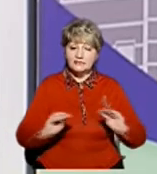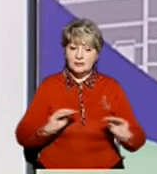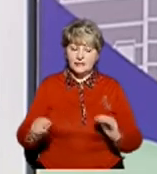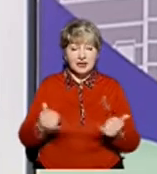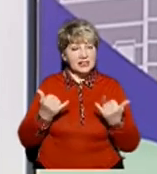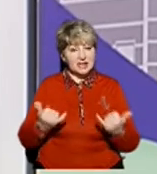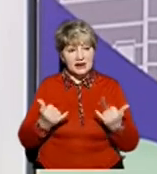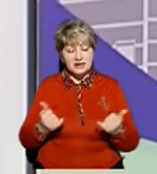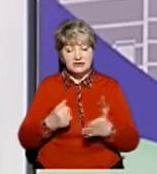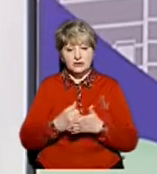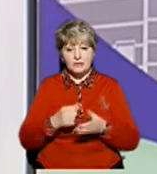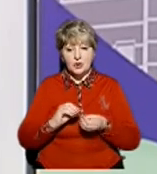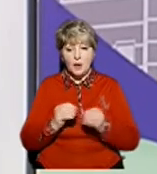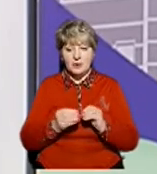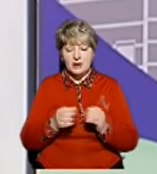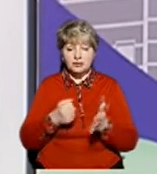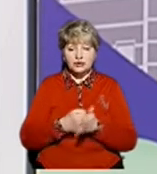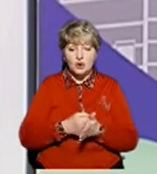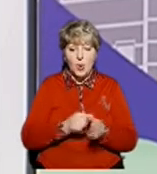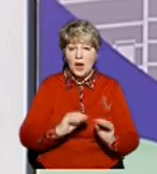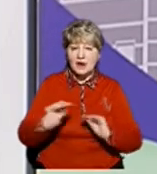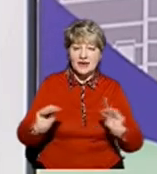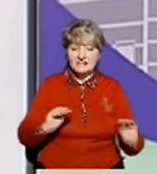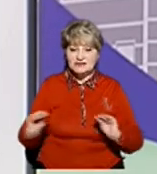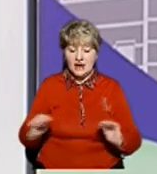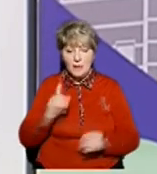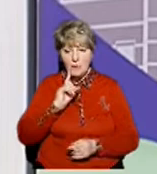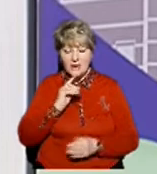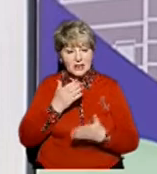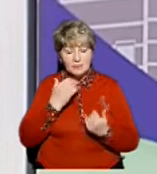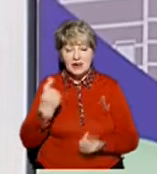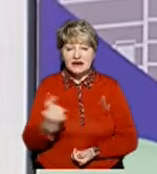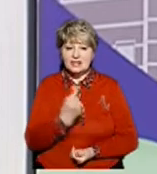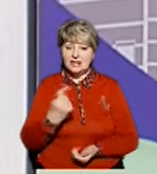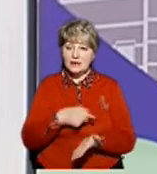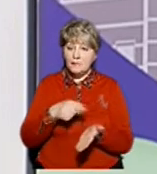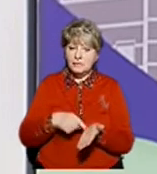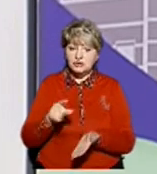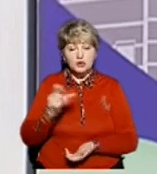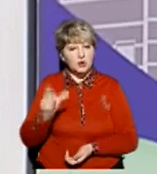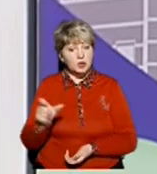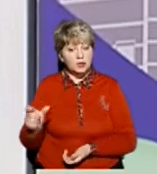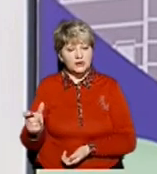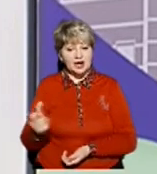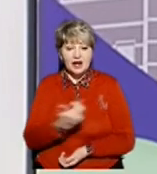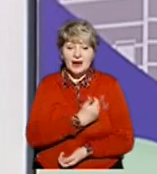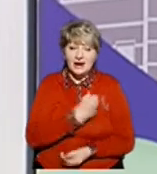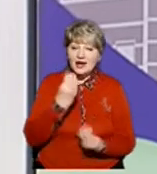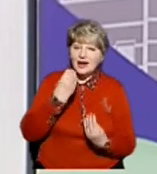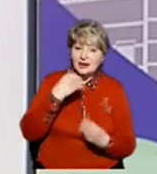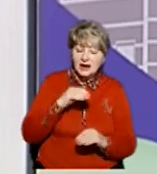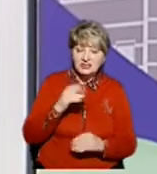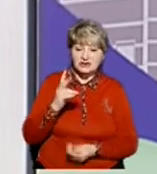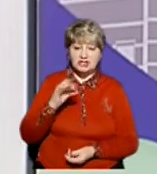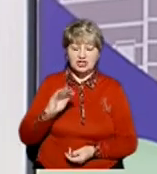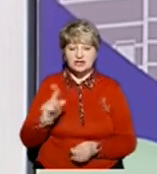проблем щодо розселення в нас як таких немає. Єдине є питання, що люди хочуть краще,